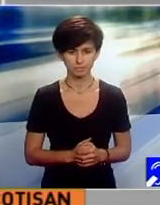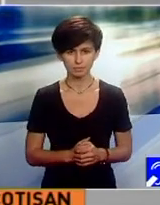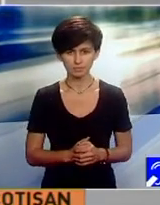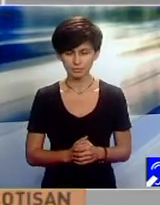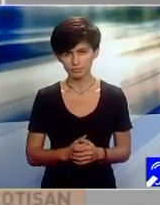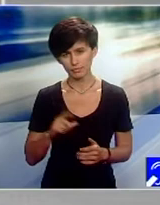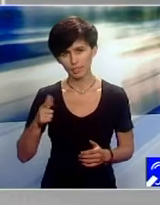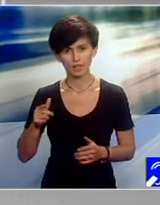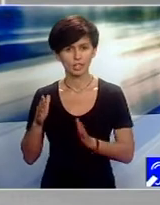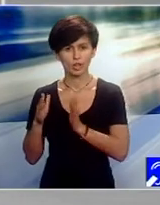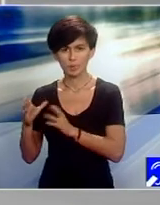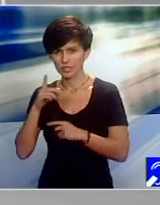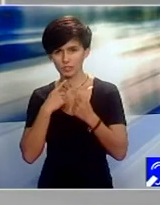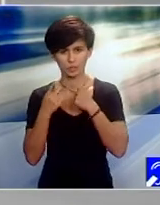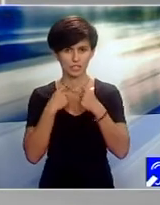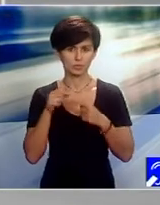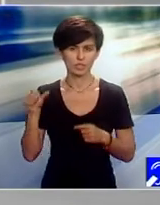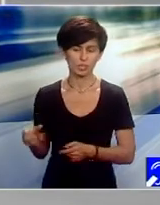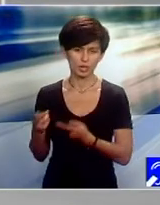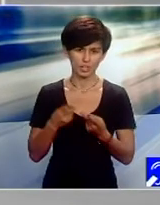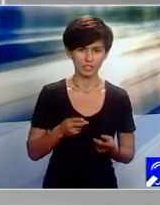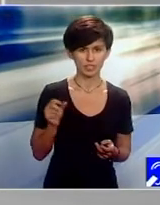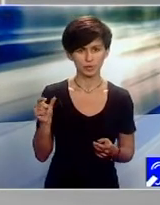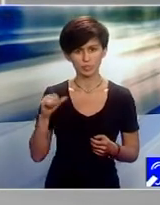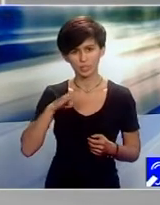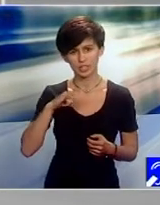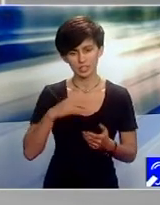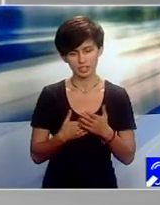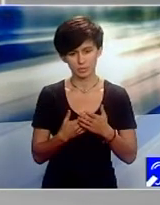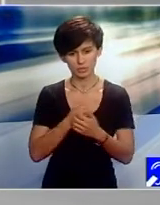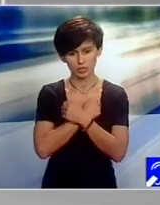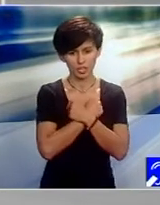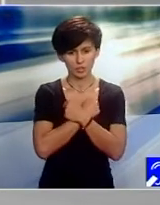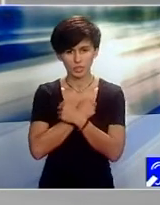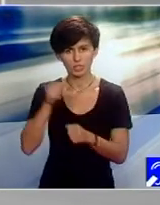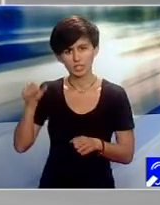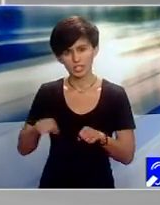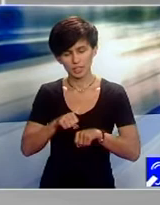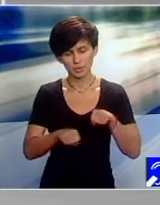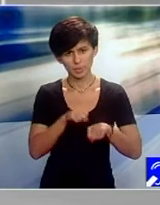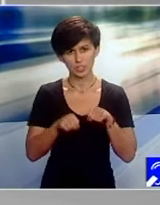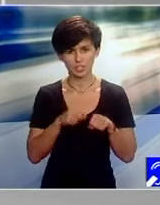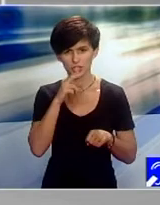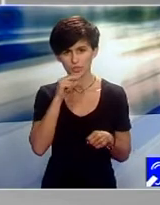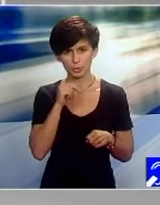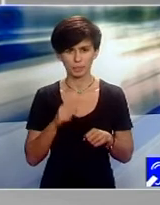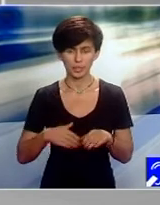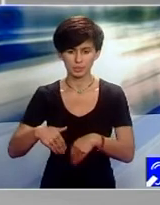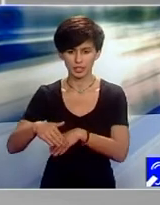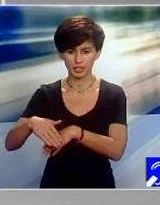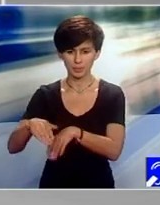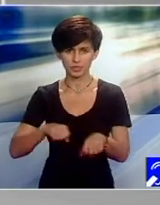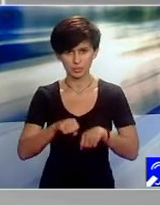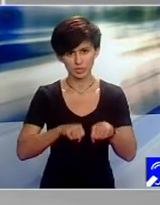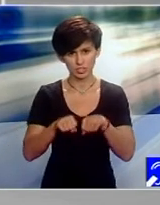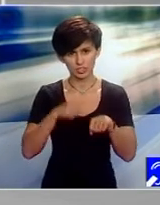În partea a doua vom sta de vorbă cu invitații noștri pe un subiect de interes pentru iubitorii mersului cu bicicleta și anume vom vorbi despre Marșul